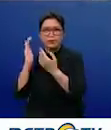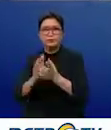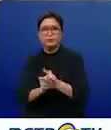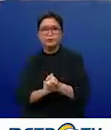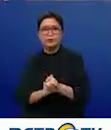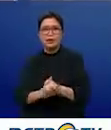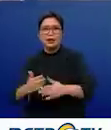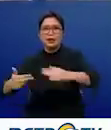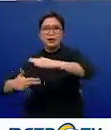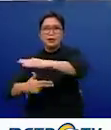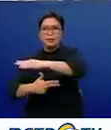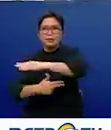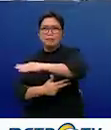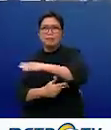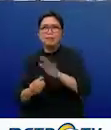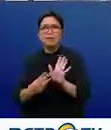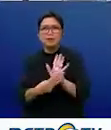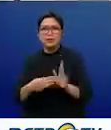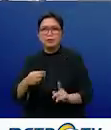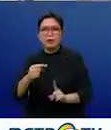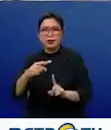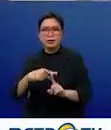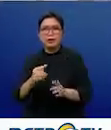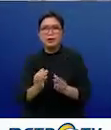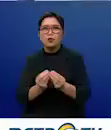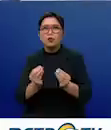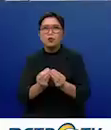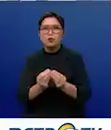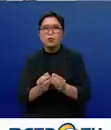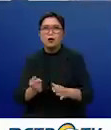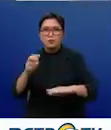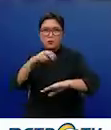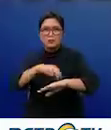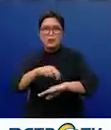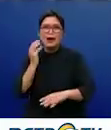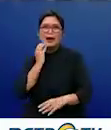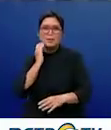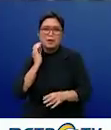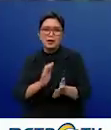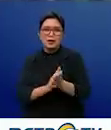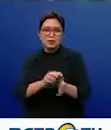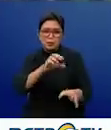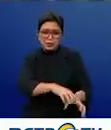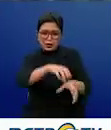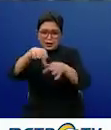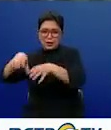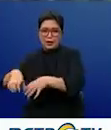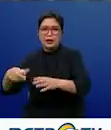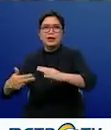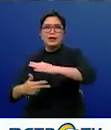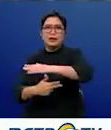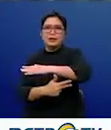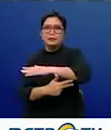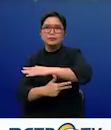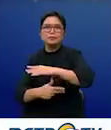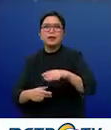Beroperasinya kereta moda raya terpadu atau MRT memudahkan para penumpangnya berpindah moda transportasi. Dari stasiun MRT Duku Atas tersedia 3